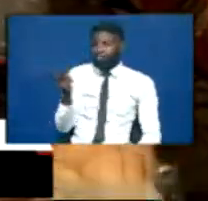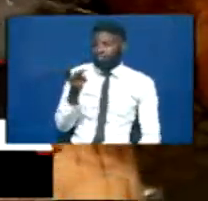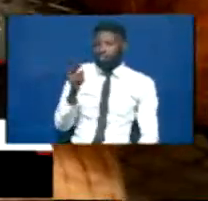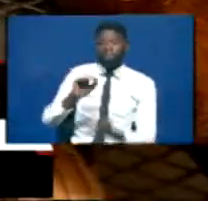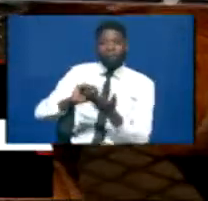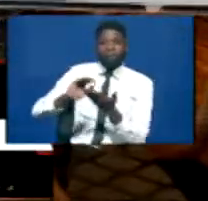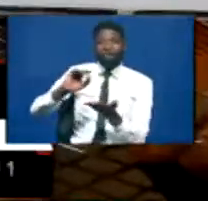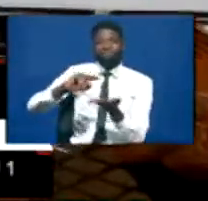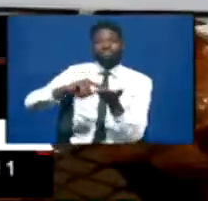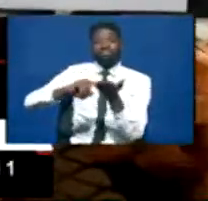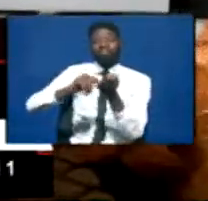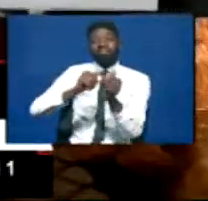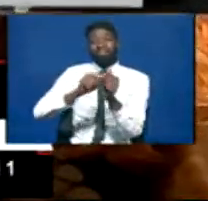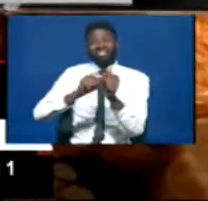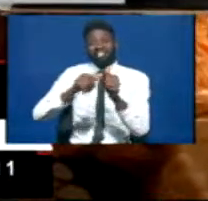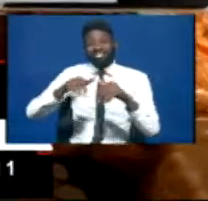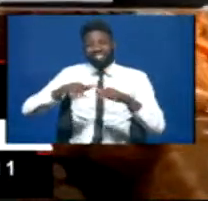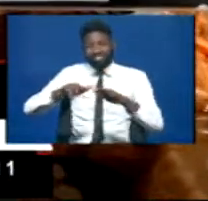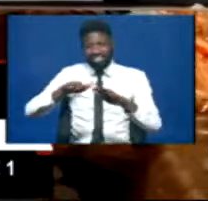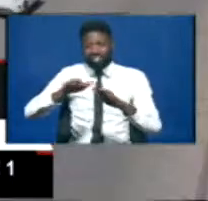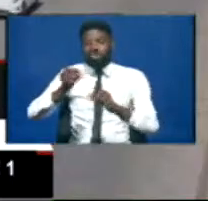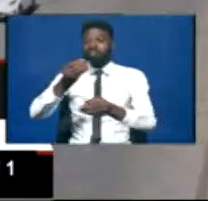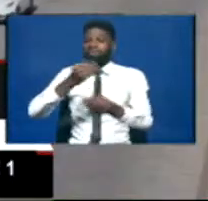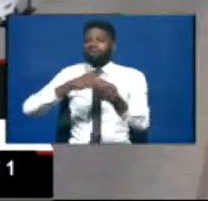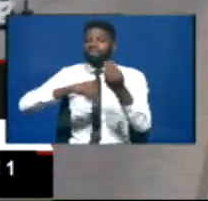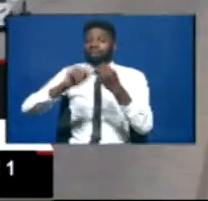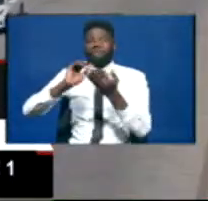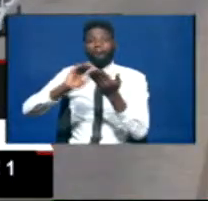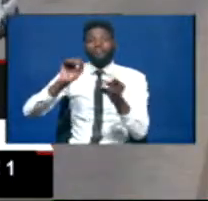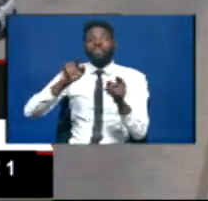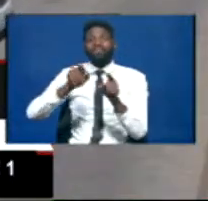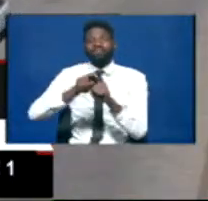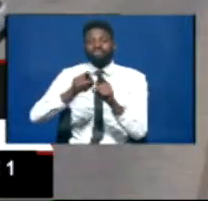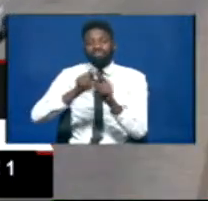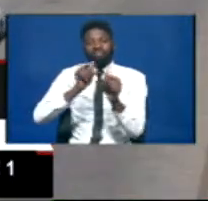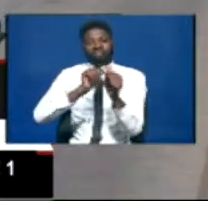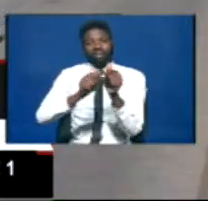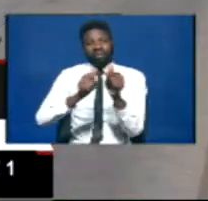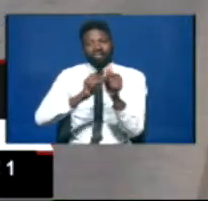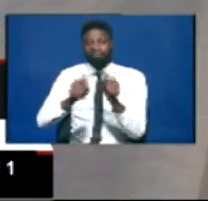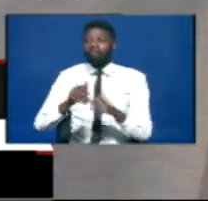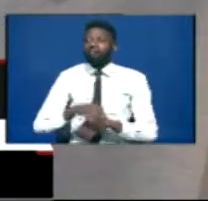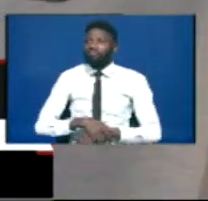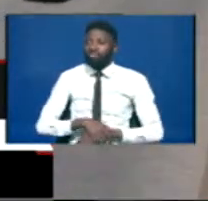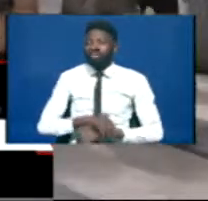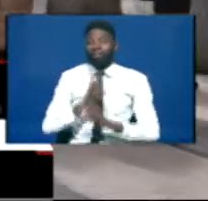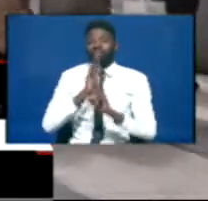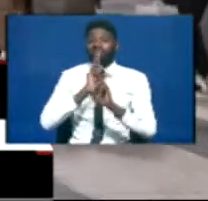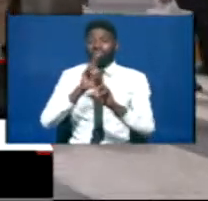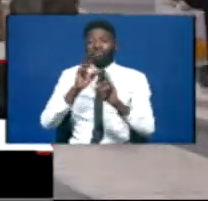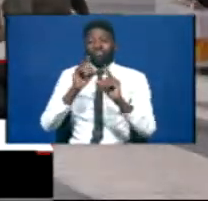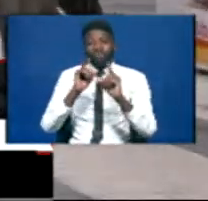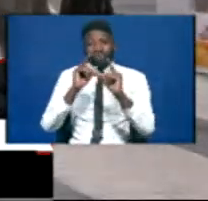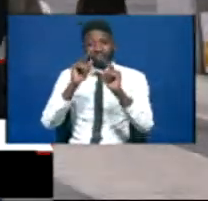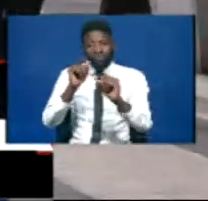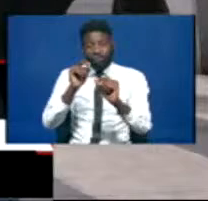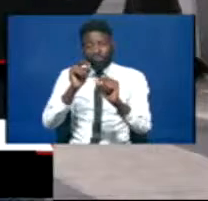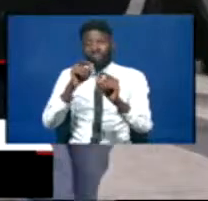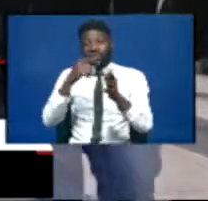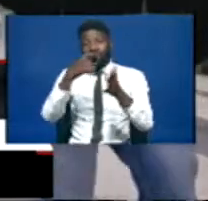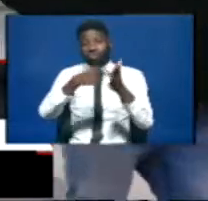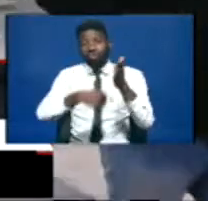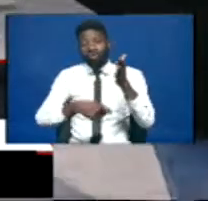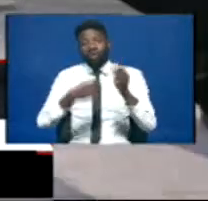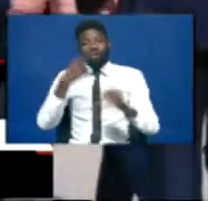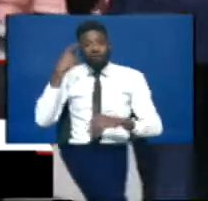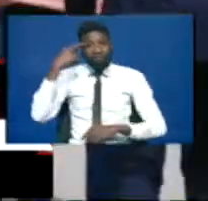wingi zaidi duniani na pia shayiri na mahindi. Na ripoti zinasema kuwa ongezeko kubwa la bei hasa za kawi na